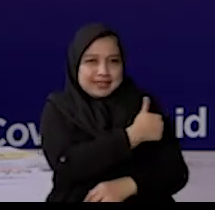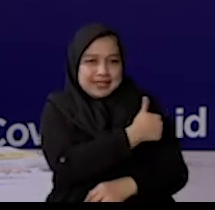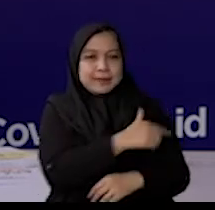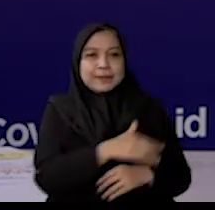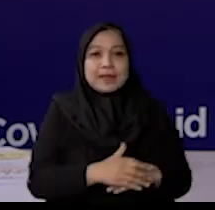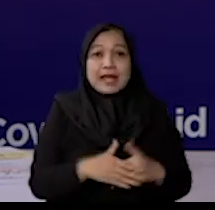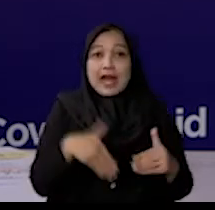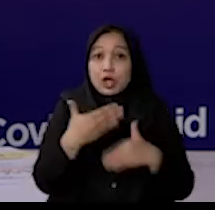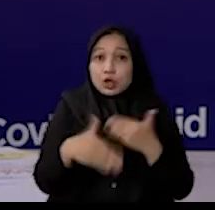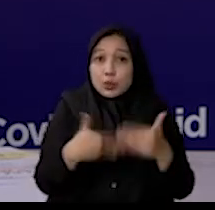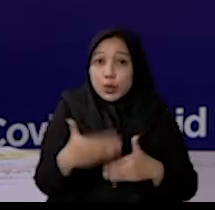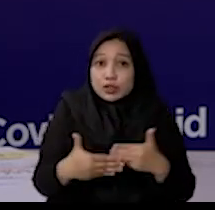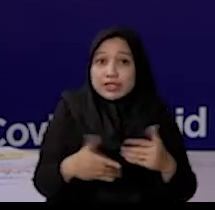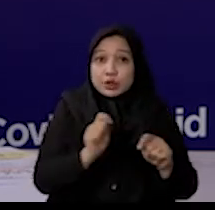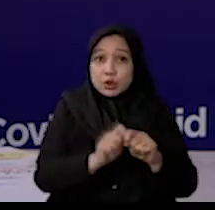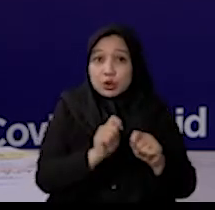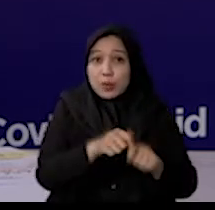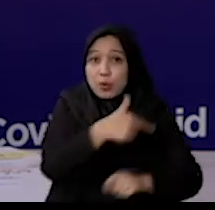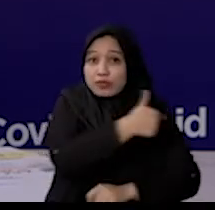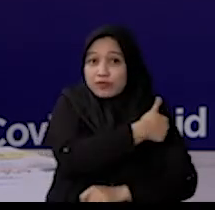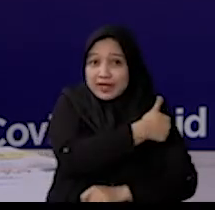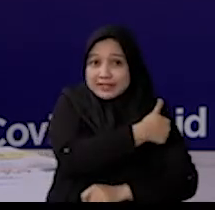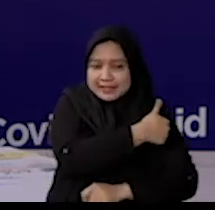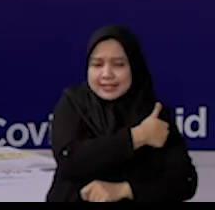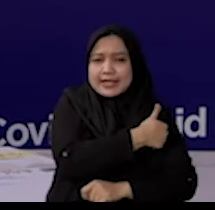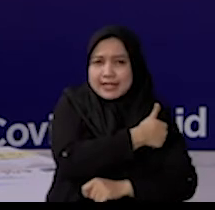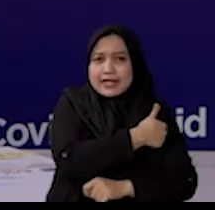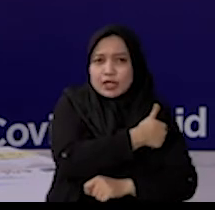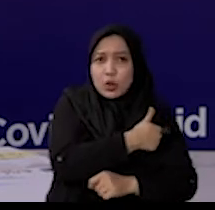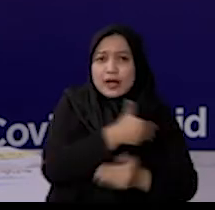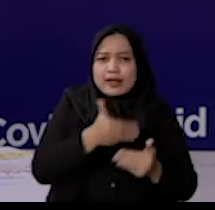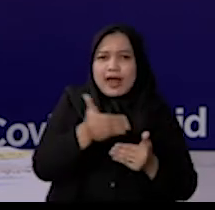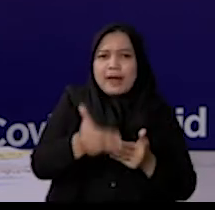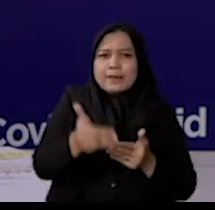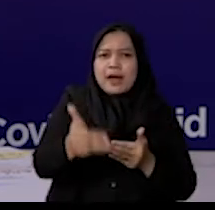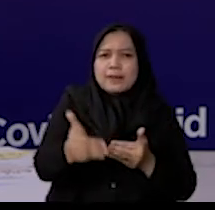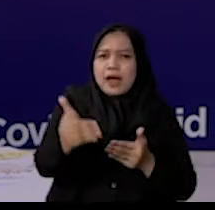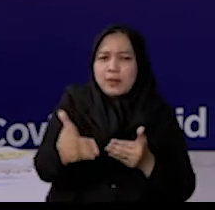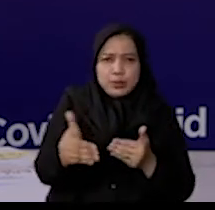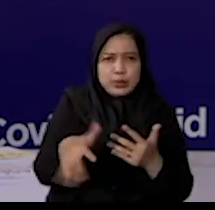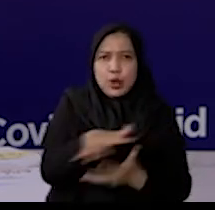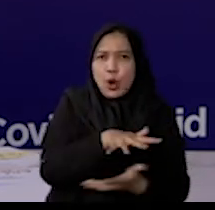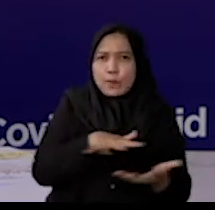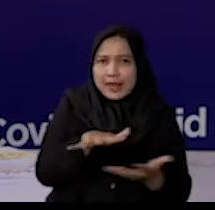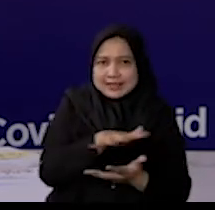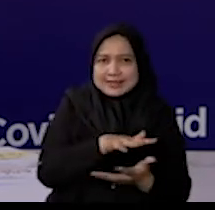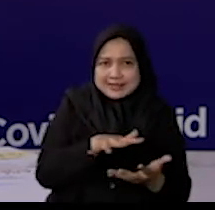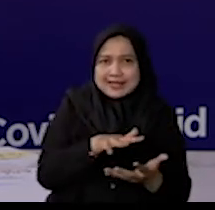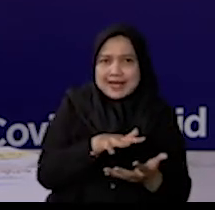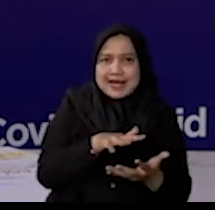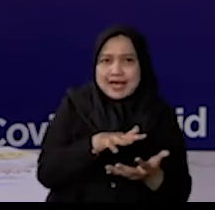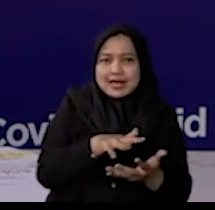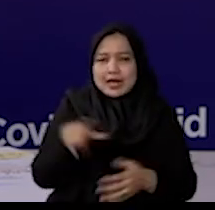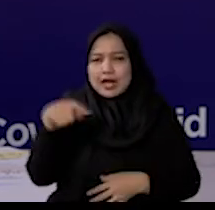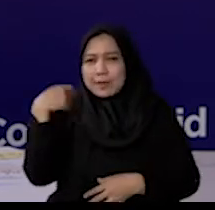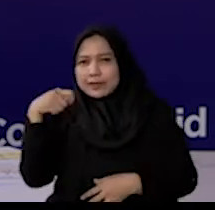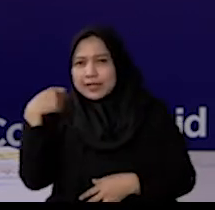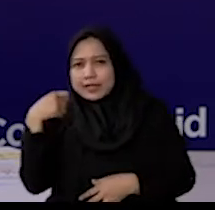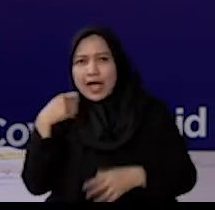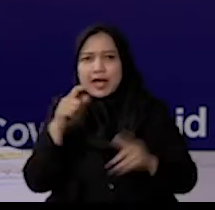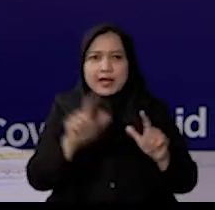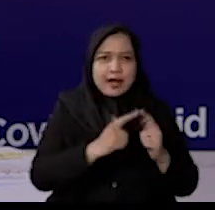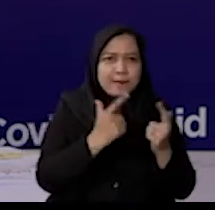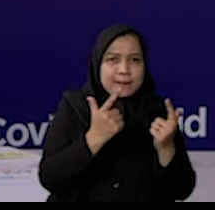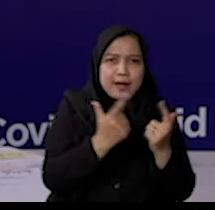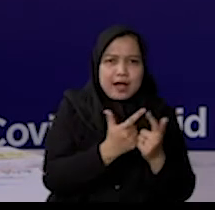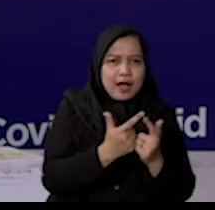pengadaan vaksin dilakukan melalui tahapan yang kompleks dan melibatkan berbagai kementerian maupun